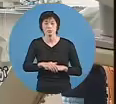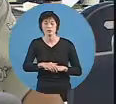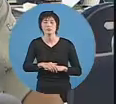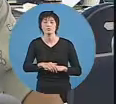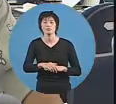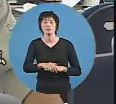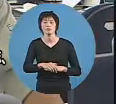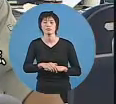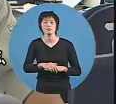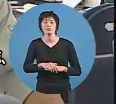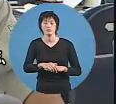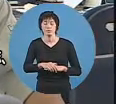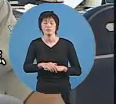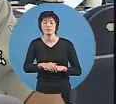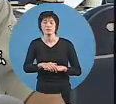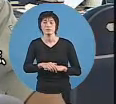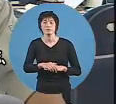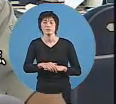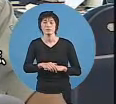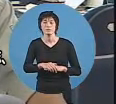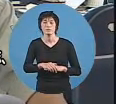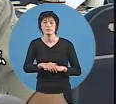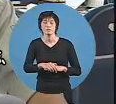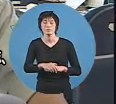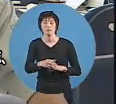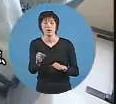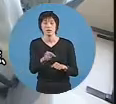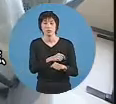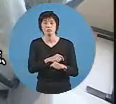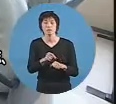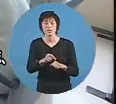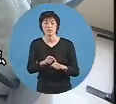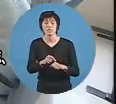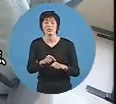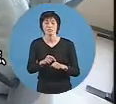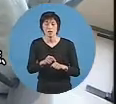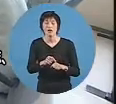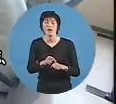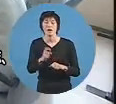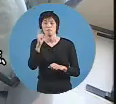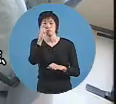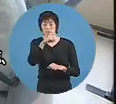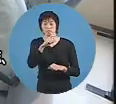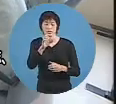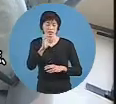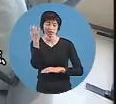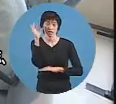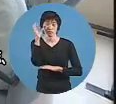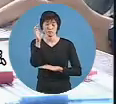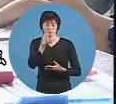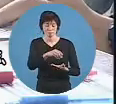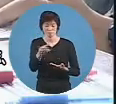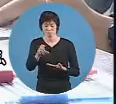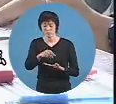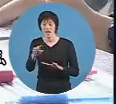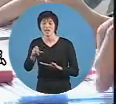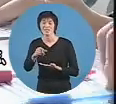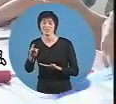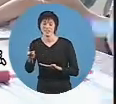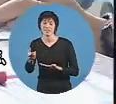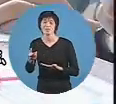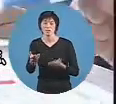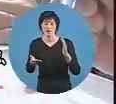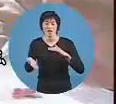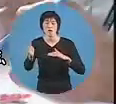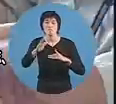、具体的な仕事としましては、今年度は特に古紙類といいまして、